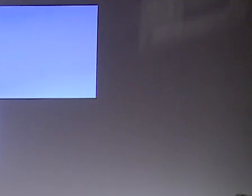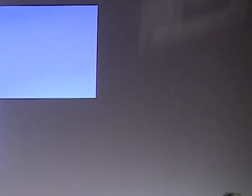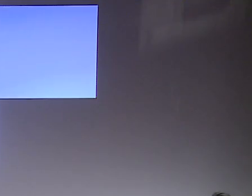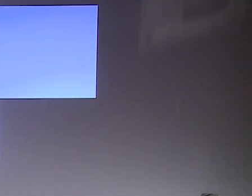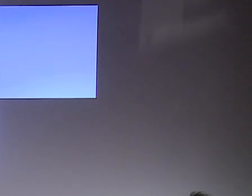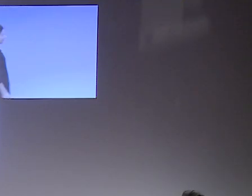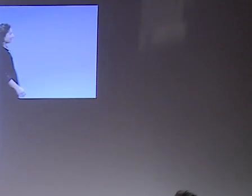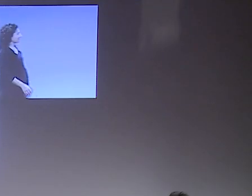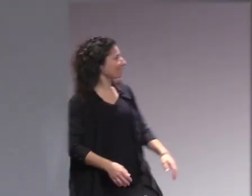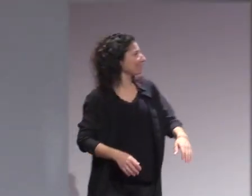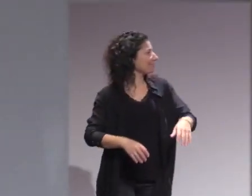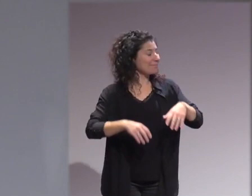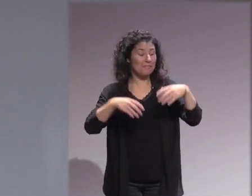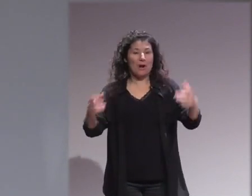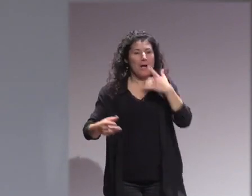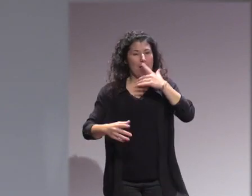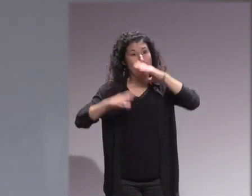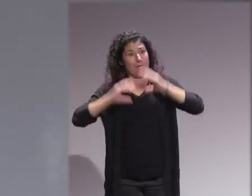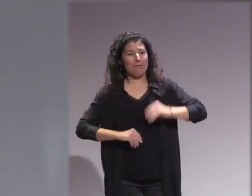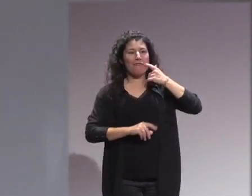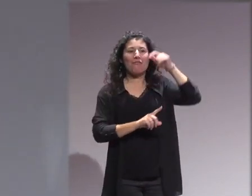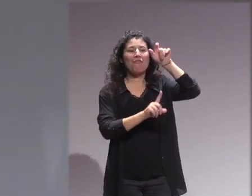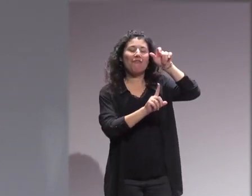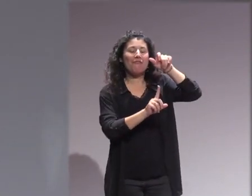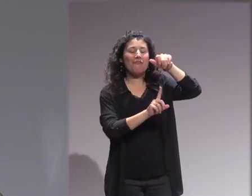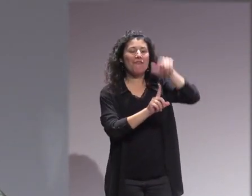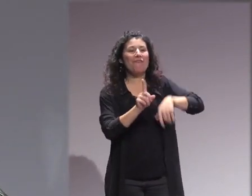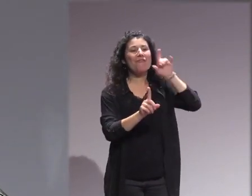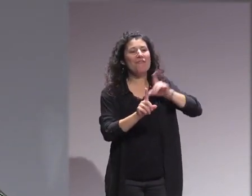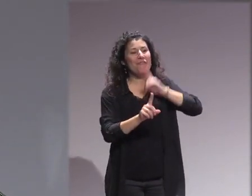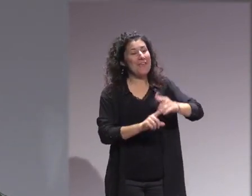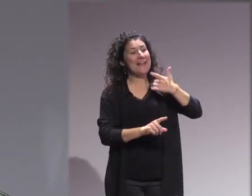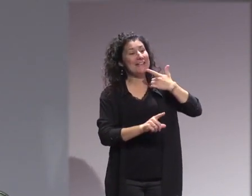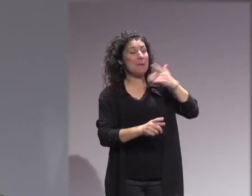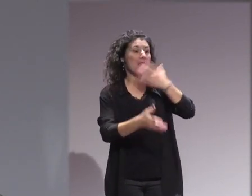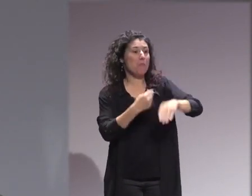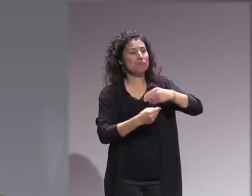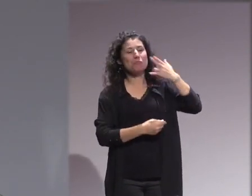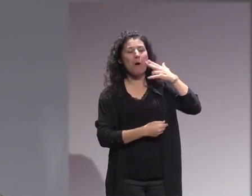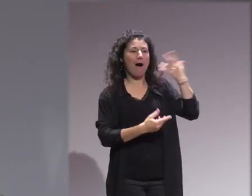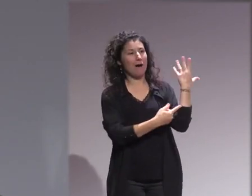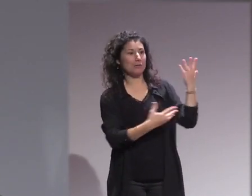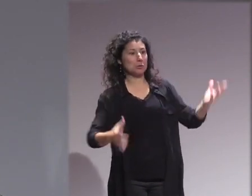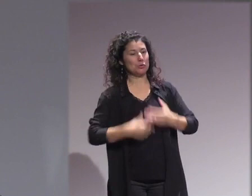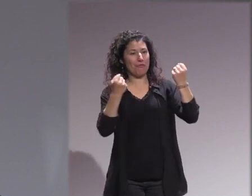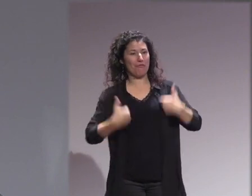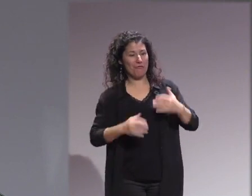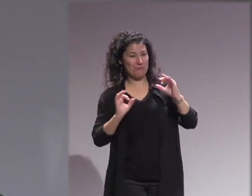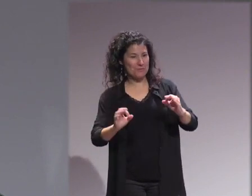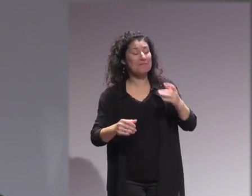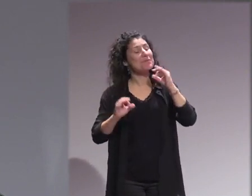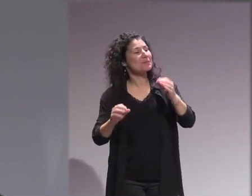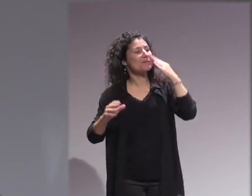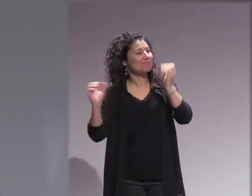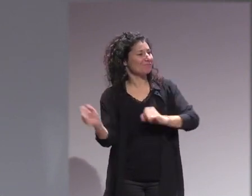Les lesbiennes et les filles noires à la rescousse, non, parce que vraiment, le docteur Lévy-Soussan, c'est pas possible. Mais je voulais quand même vous partager ça,